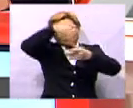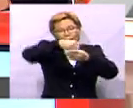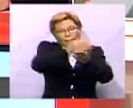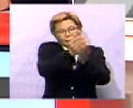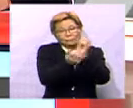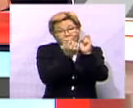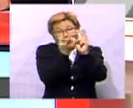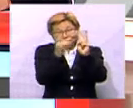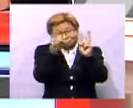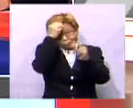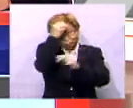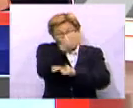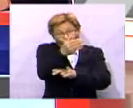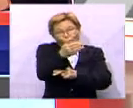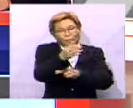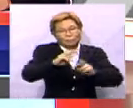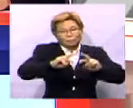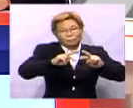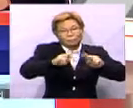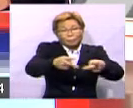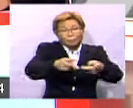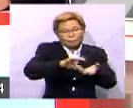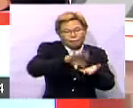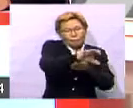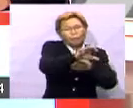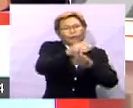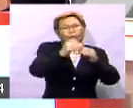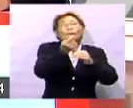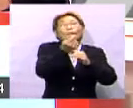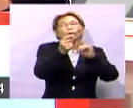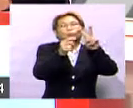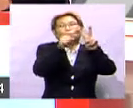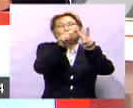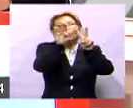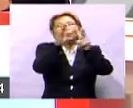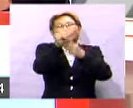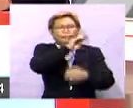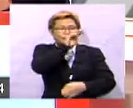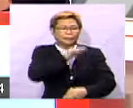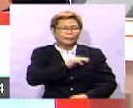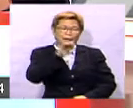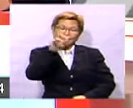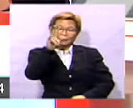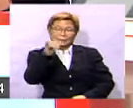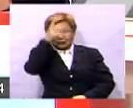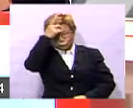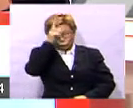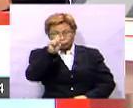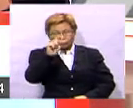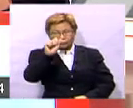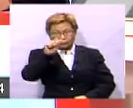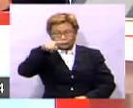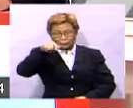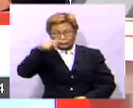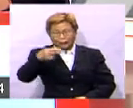bajet 2018 dijangka menjana pelaburan bernilai lebih 2 bilion ringgit. Jelas Menteri Perdagangan Antarabangsa dan Industri Datuk Seri